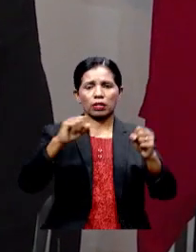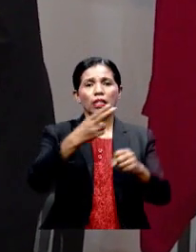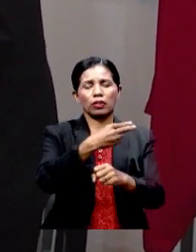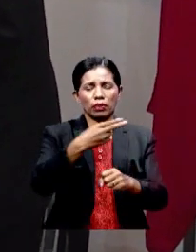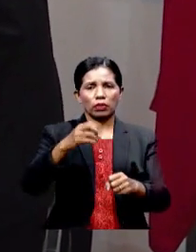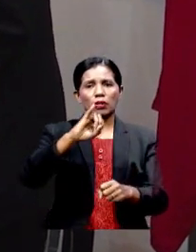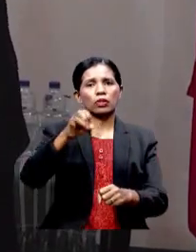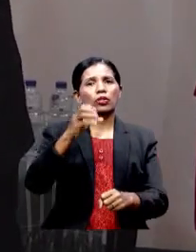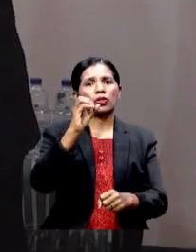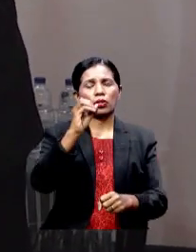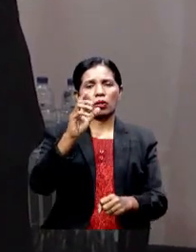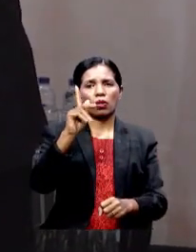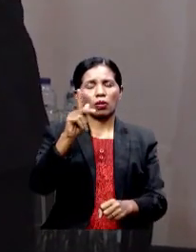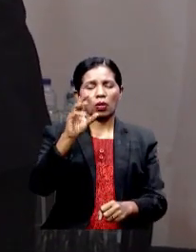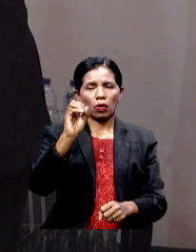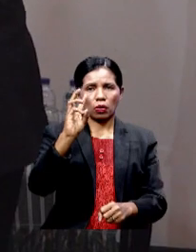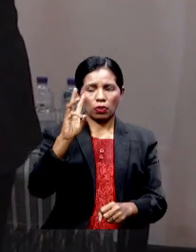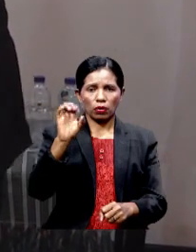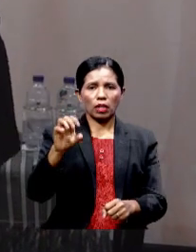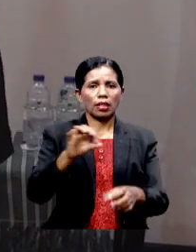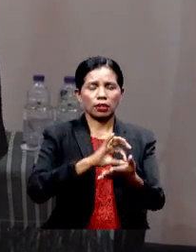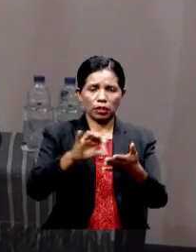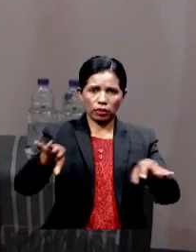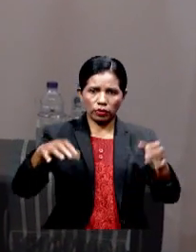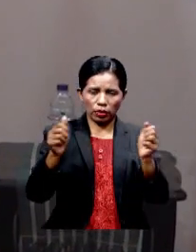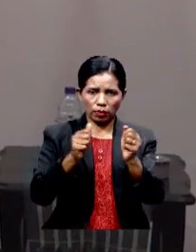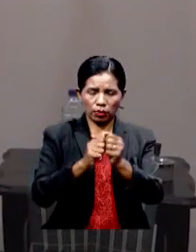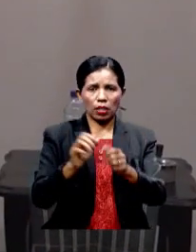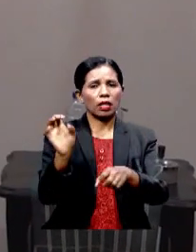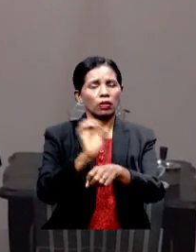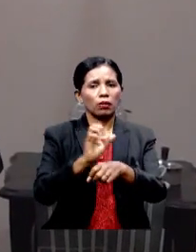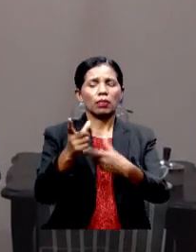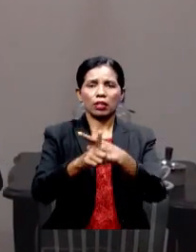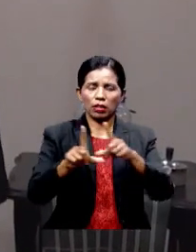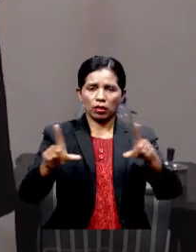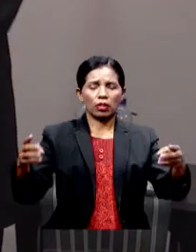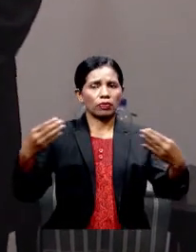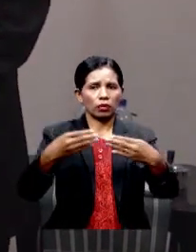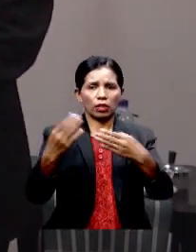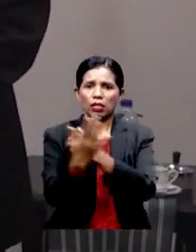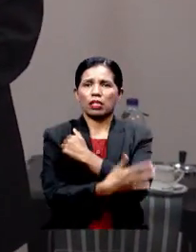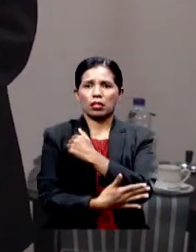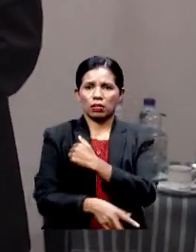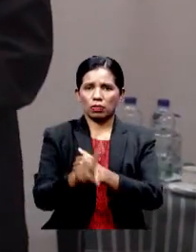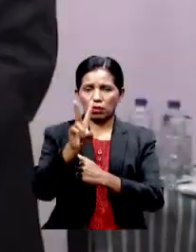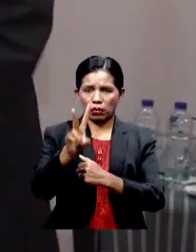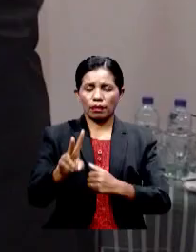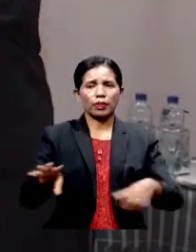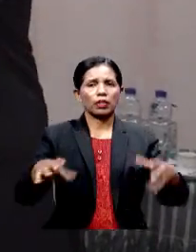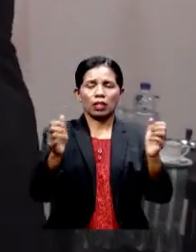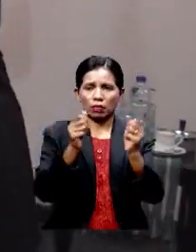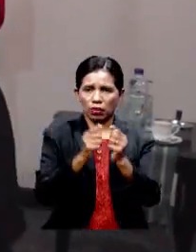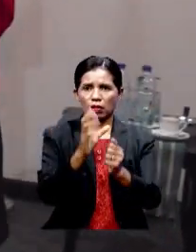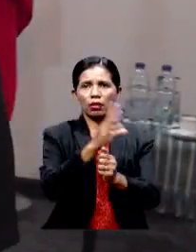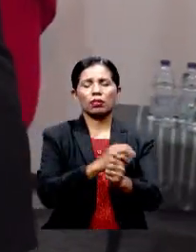Indonesia Joko Widodo ho di asina on akordu kooperasaun zona ekonomia livre entre fronteira na Sangruan. Akordu kooperasaun ne